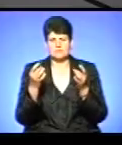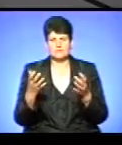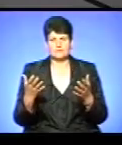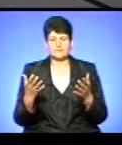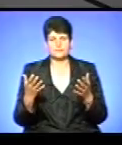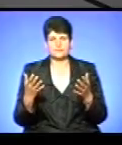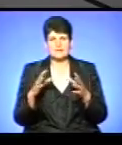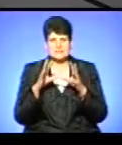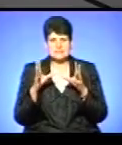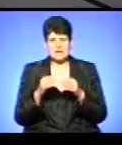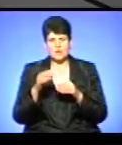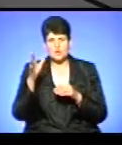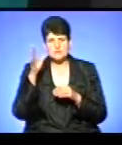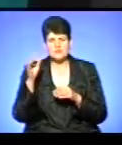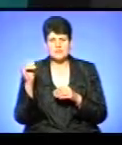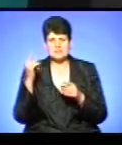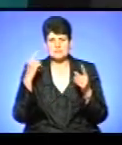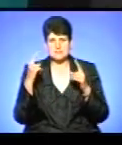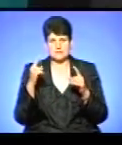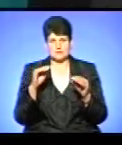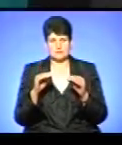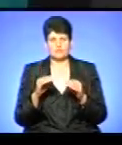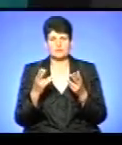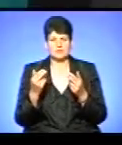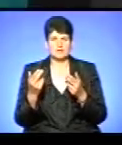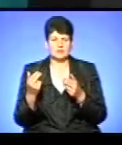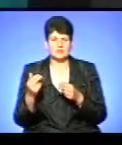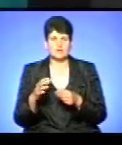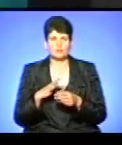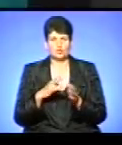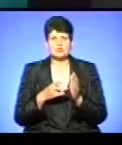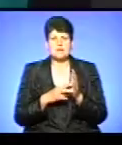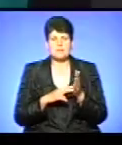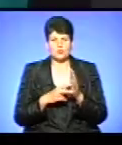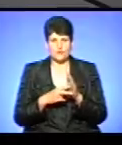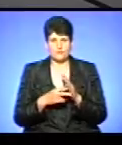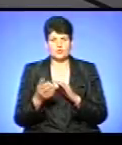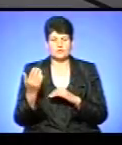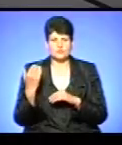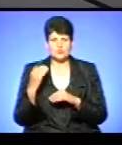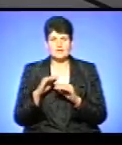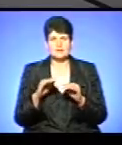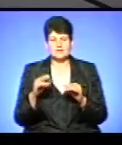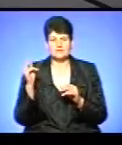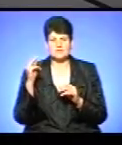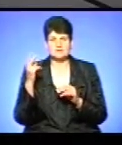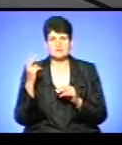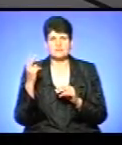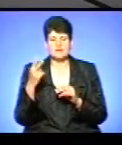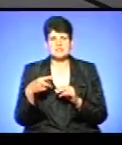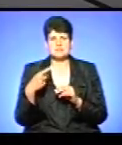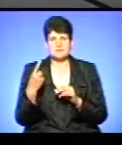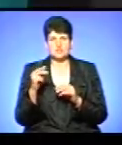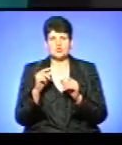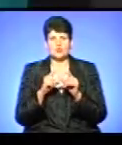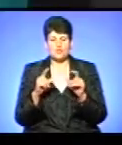так, загальноосвітні і з мистецькою складовою. Однозначно, так було сплановано. І так учні, які вчилися в